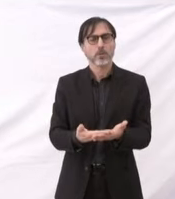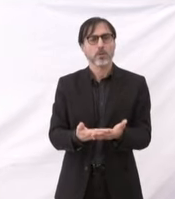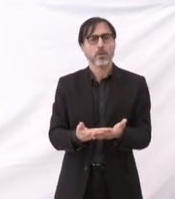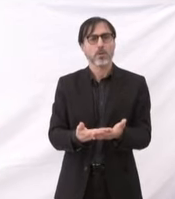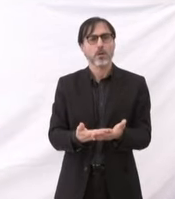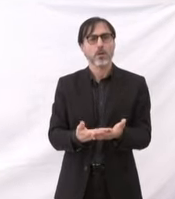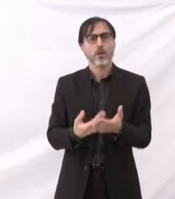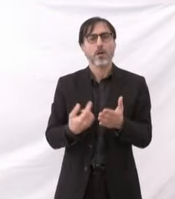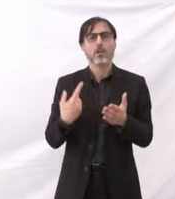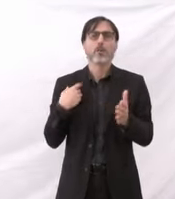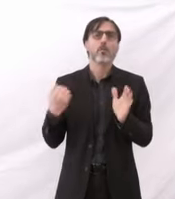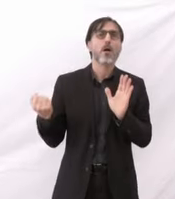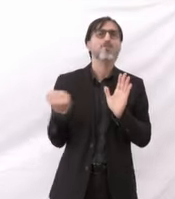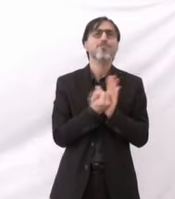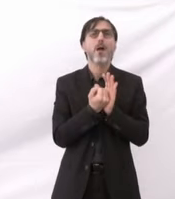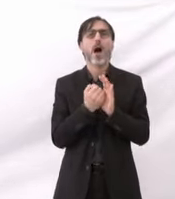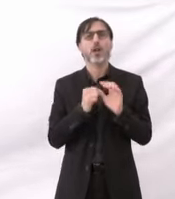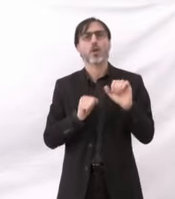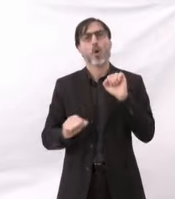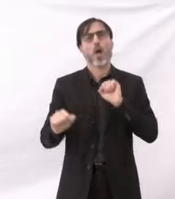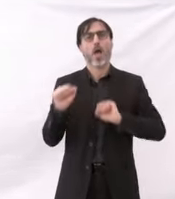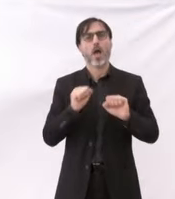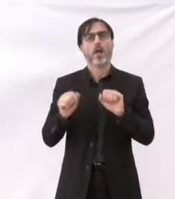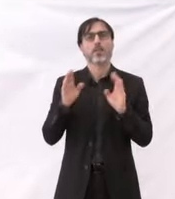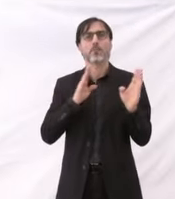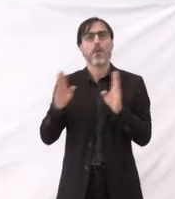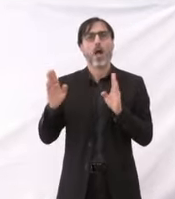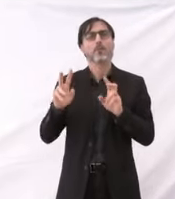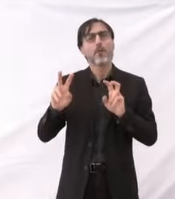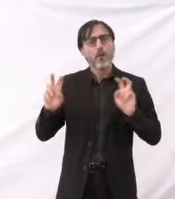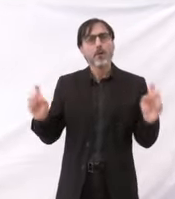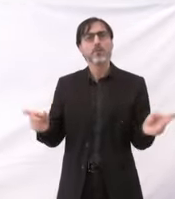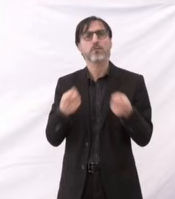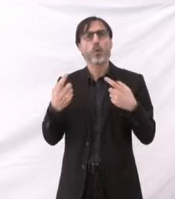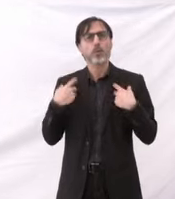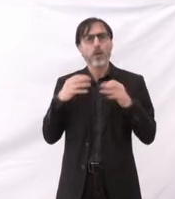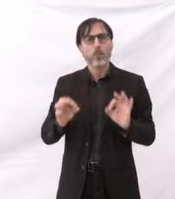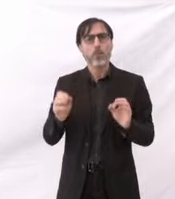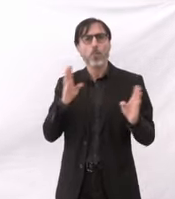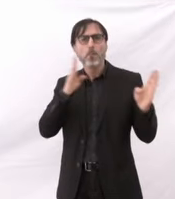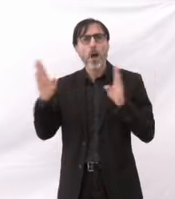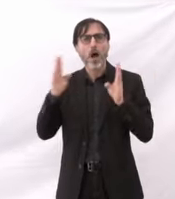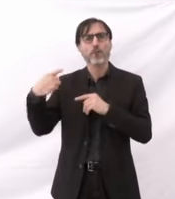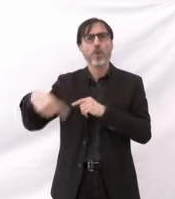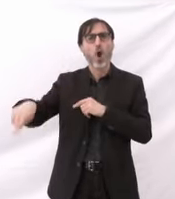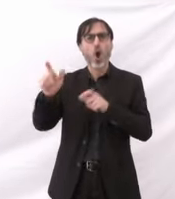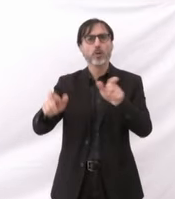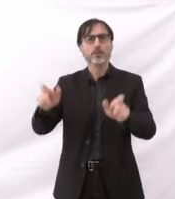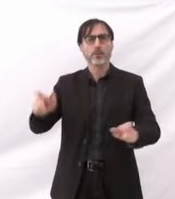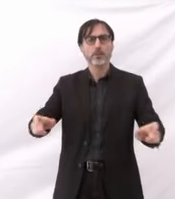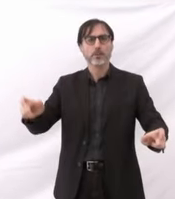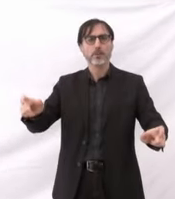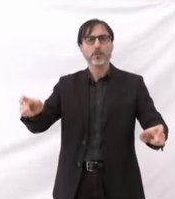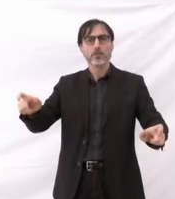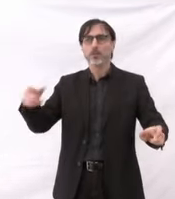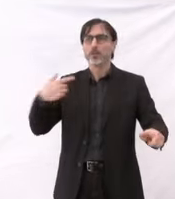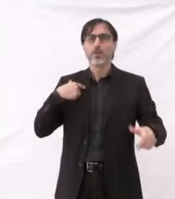È un marchio sfruttato persino dagli stessi mafiosi per